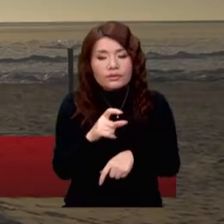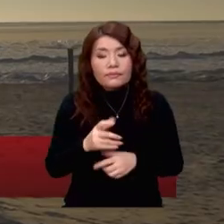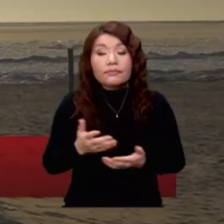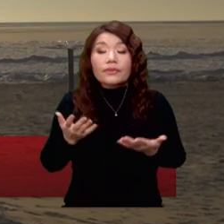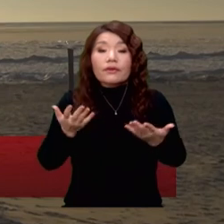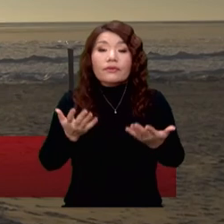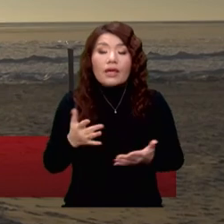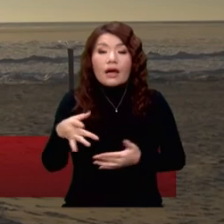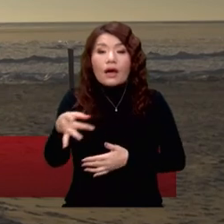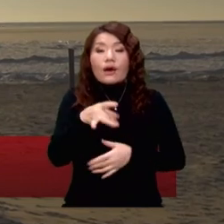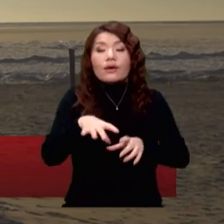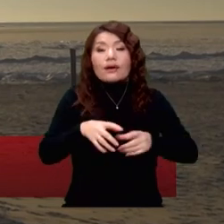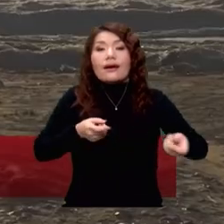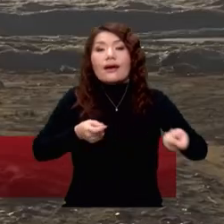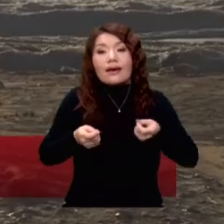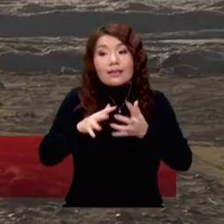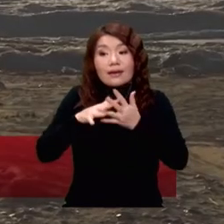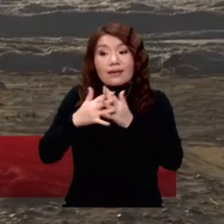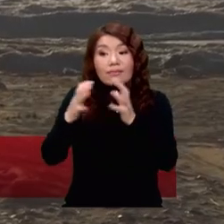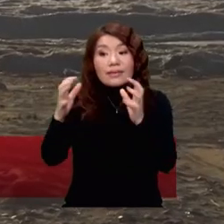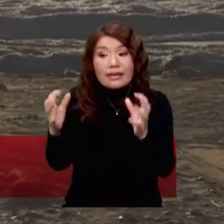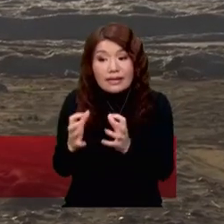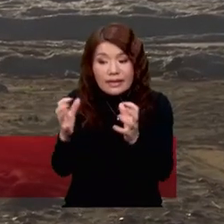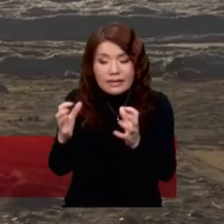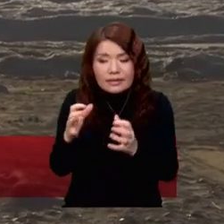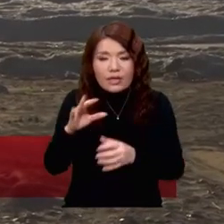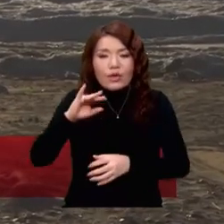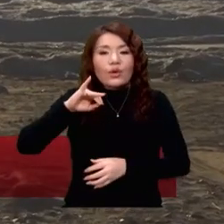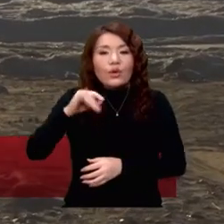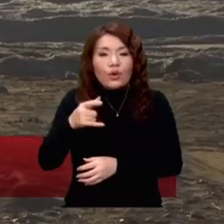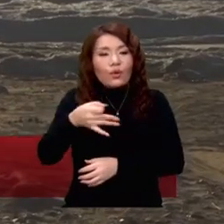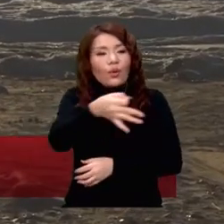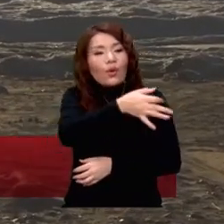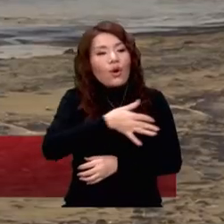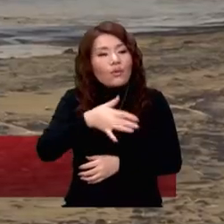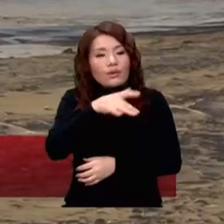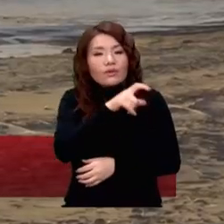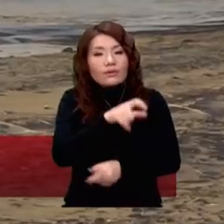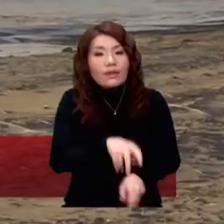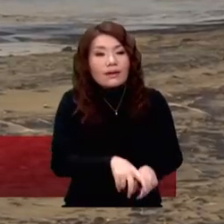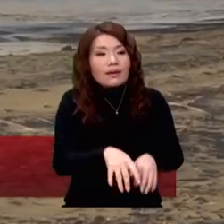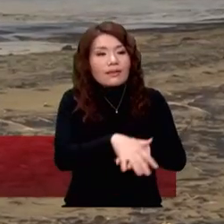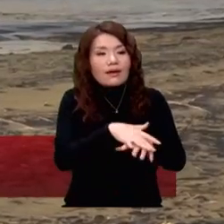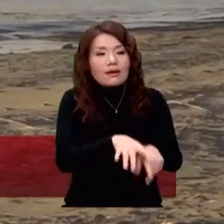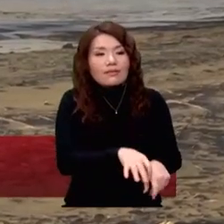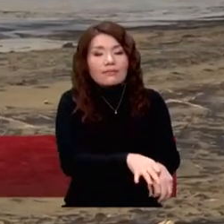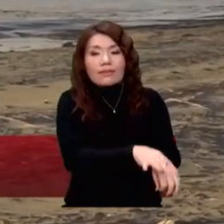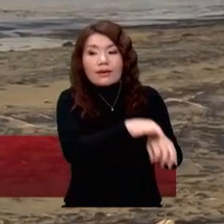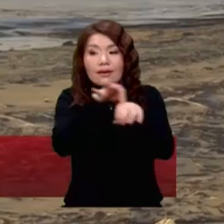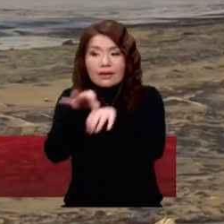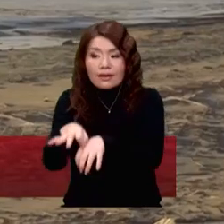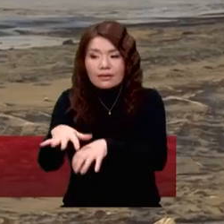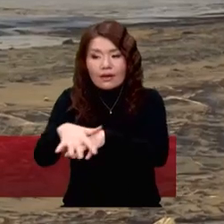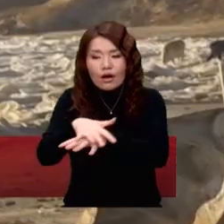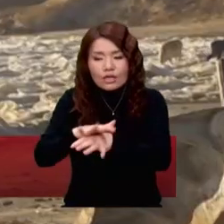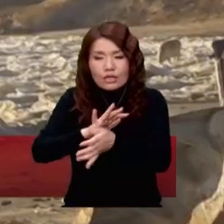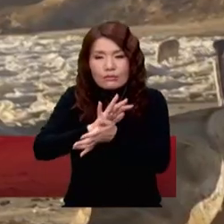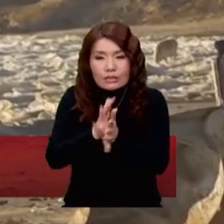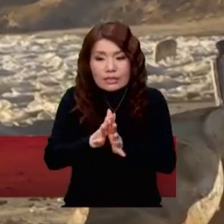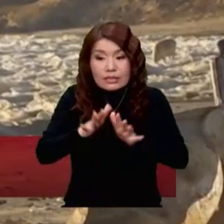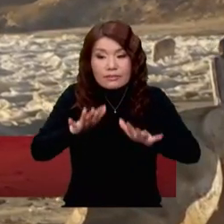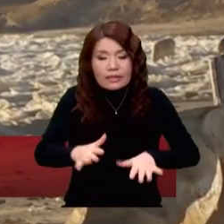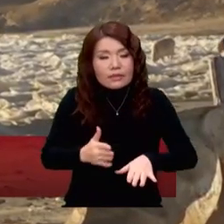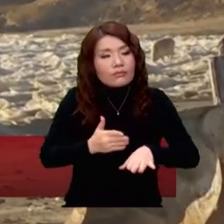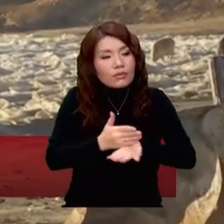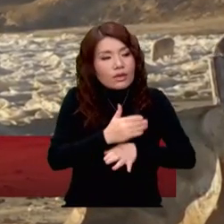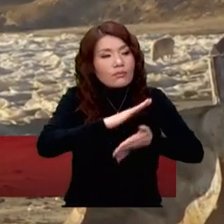Аудан әкімдігіндегілер ауылды сақтап қалудың жалғыз жолы оңтүстіктегі облыстардан елді көшіріп әкелу дейді. Сол үшін халық тығыз орналасқан өңірлерге